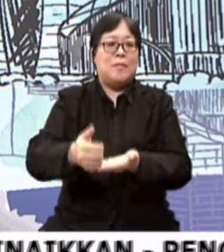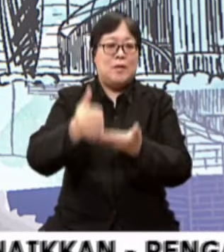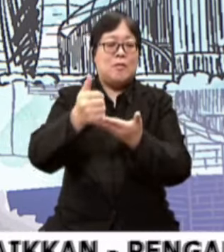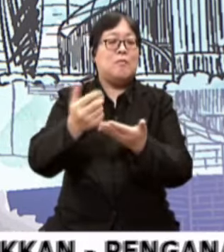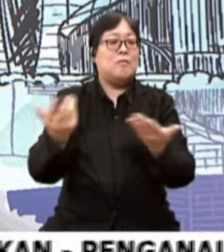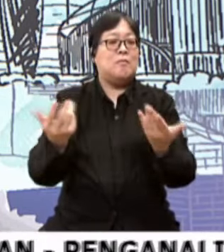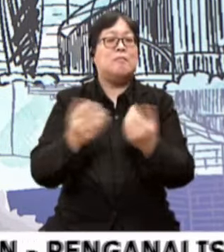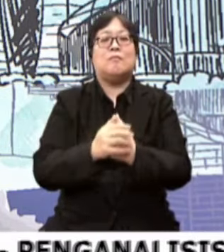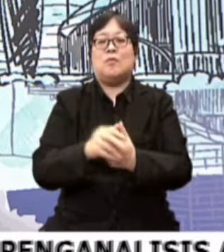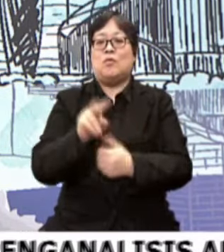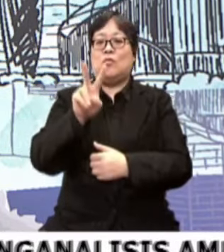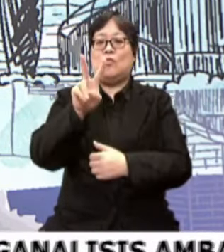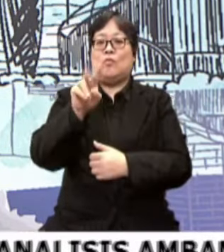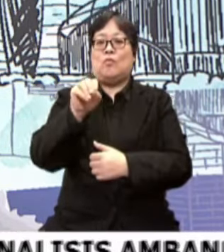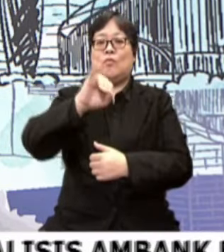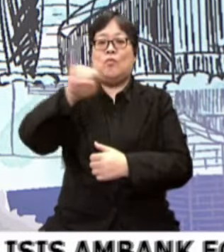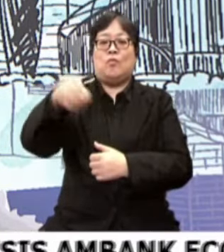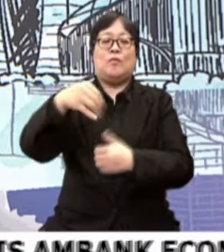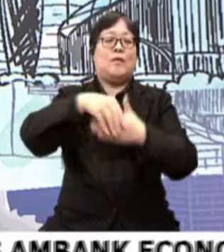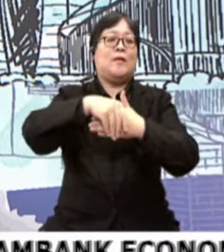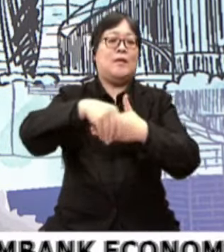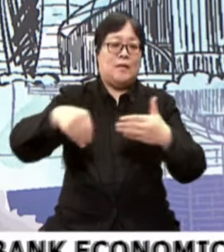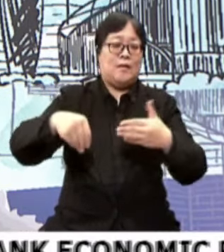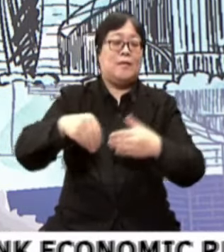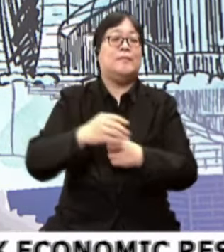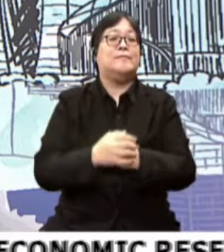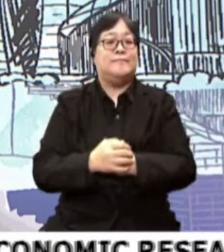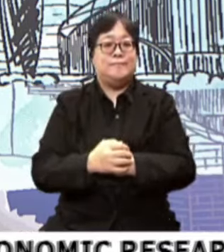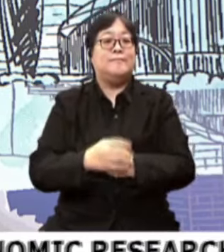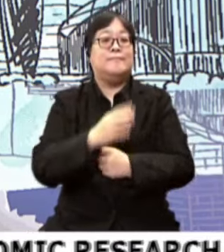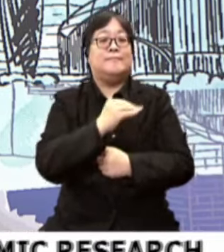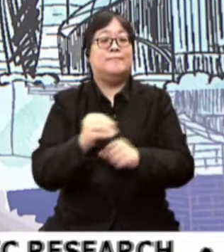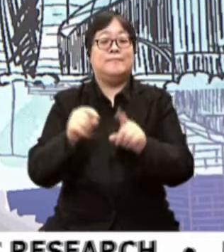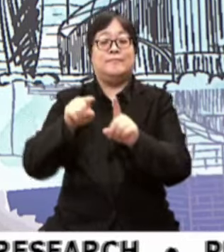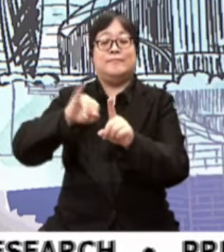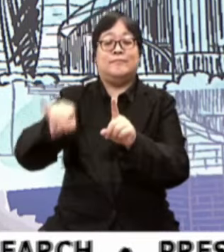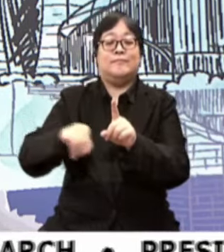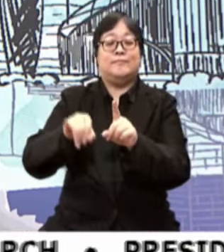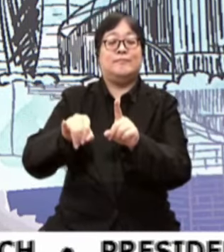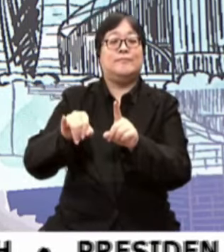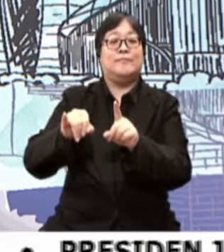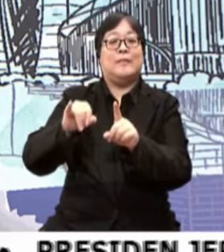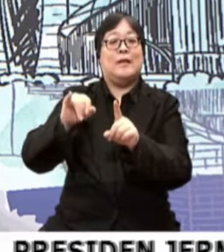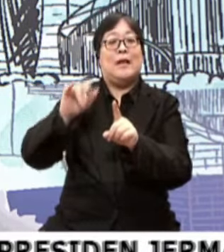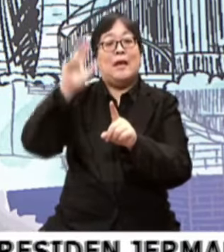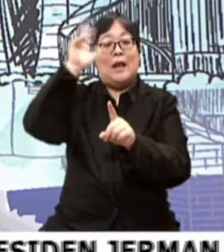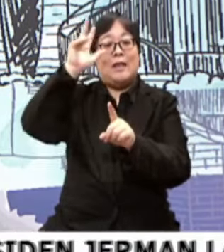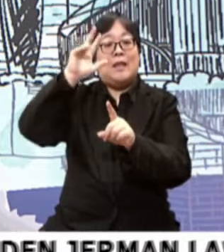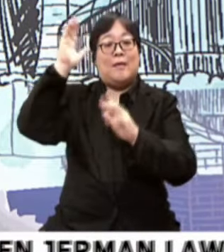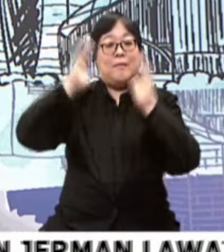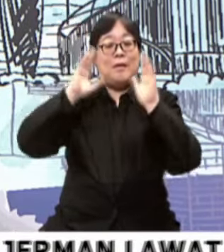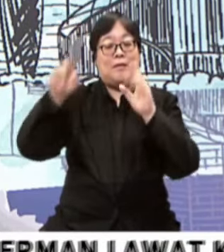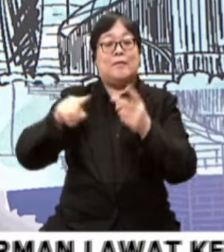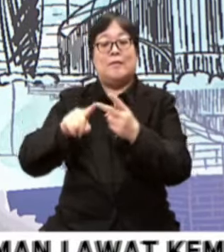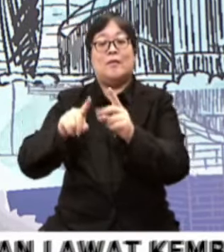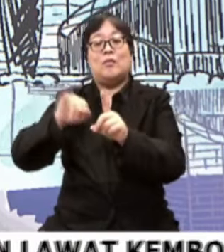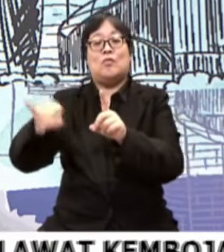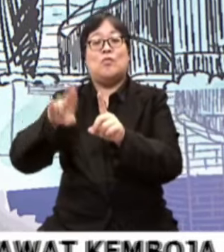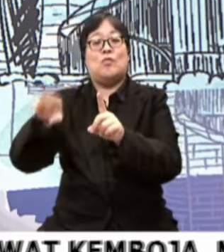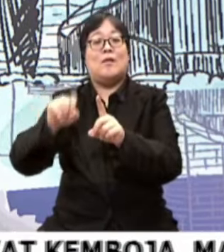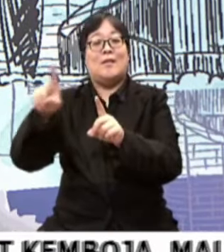berjumlah 20 juta Ringgit dan juga 1 juta USD pada kerajaan di Indonesia dan juga satu juta